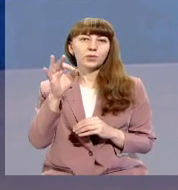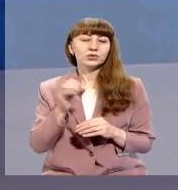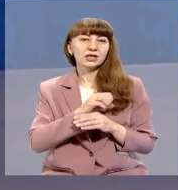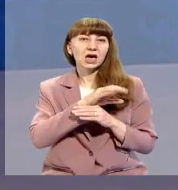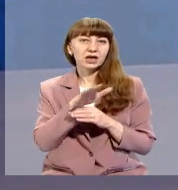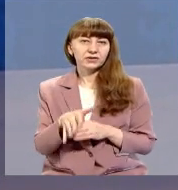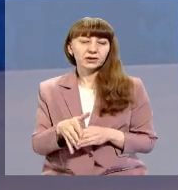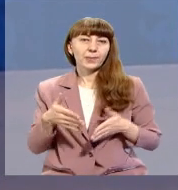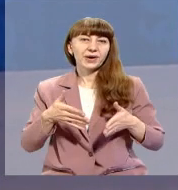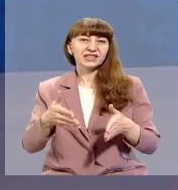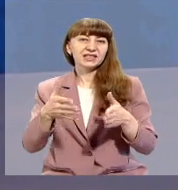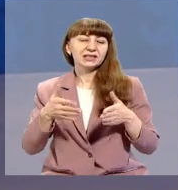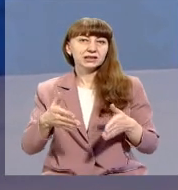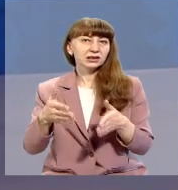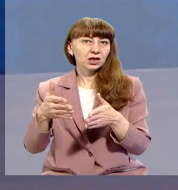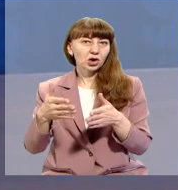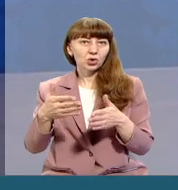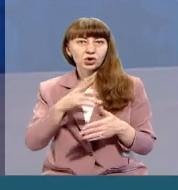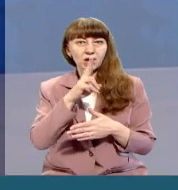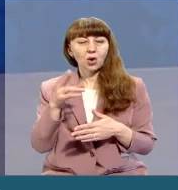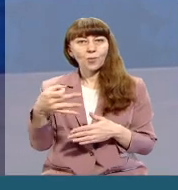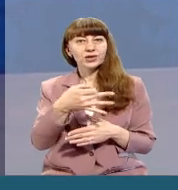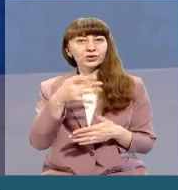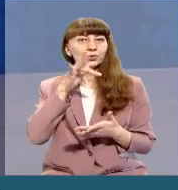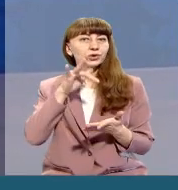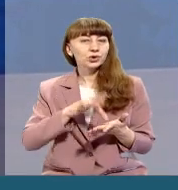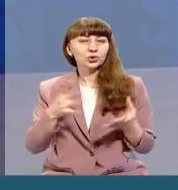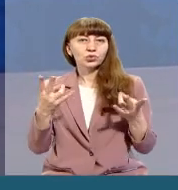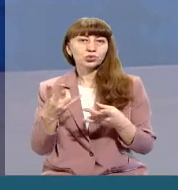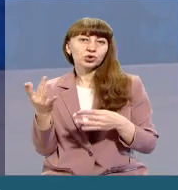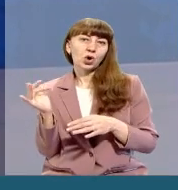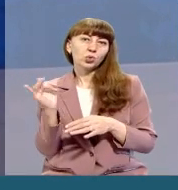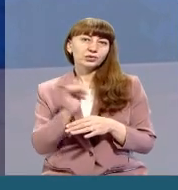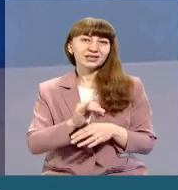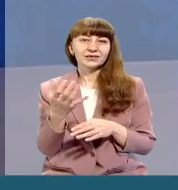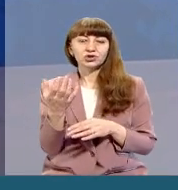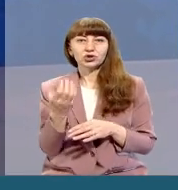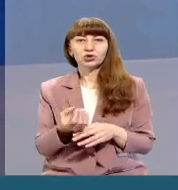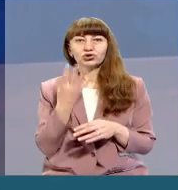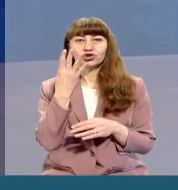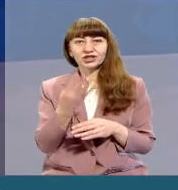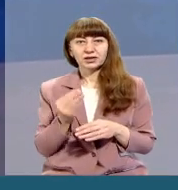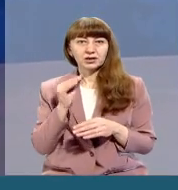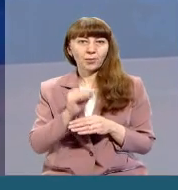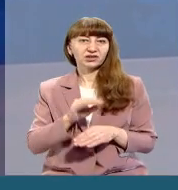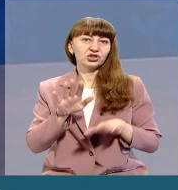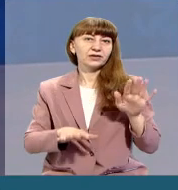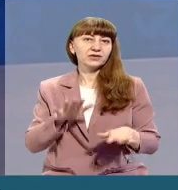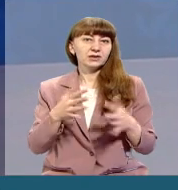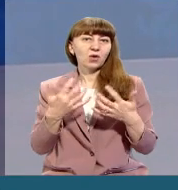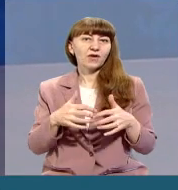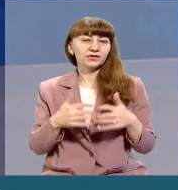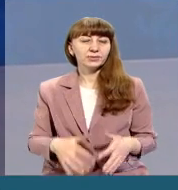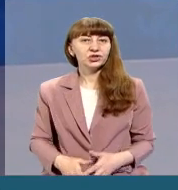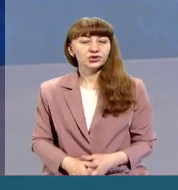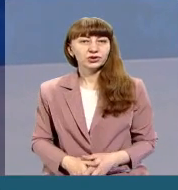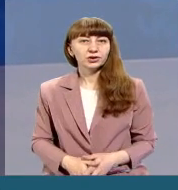подъездных путей к областному центру требуется установить ещ четыре дополнительно автоматизированных